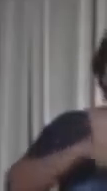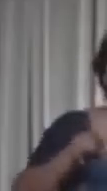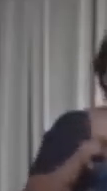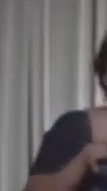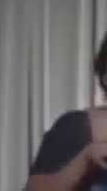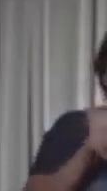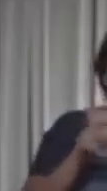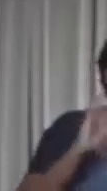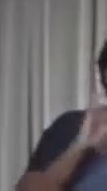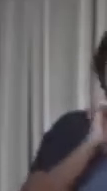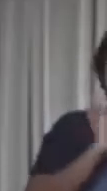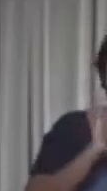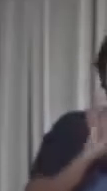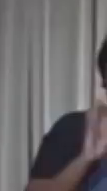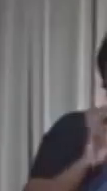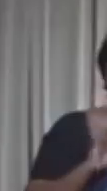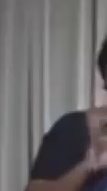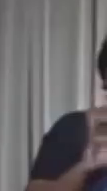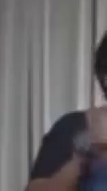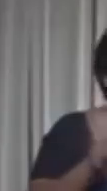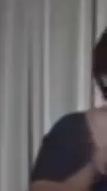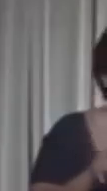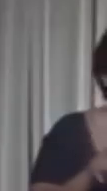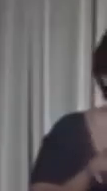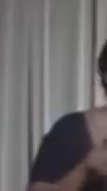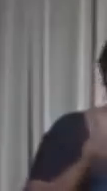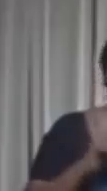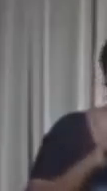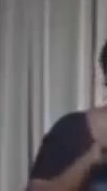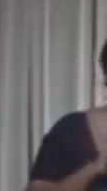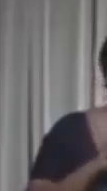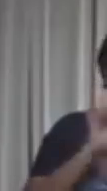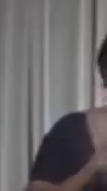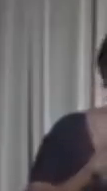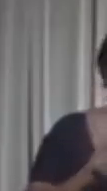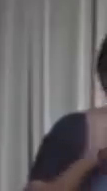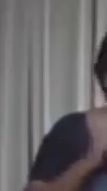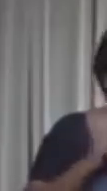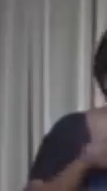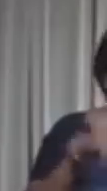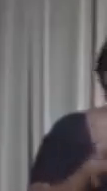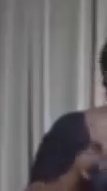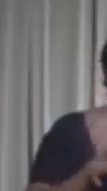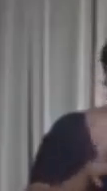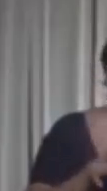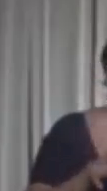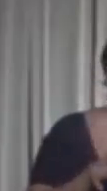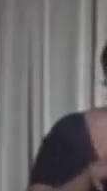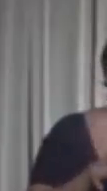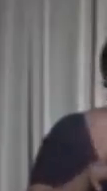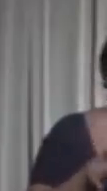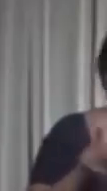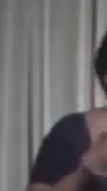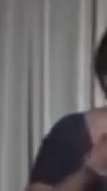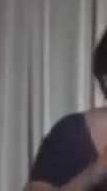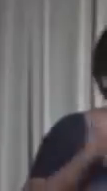செய்து கல்வி அமைச்சர் அல்லது அதுக்கு பொறுப்பான அமைச்சர் சட்ட அமைச்சர் அலிசப்ரி அவர்கள் கவனம் செலுத்தி அந்த பரீட்சையை உண்மையிலே தவறு நடந்தால் மீள